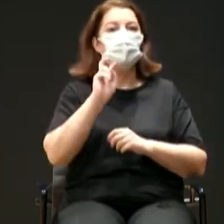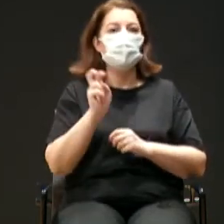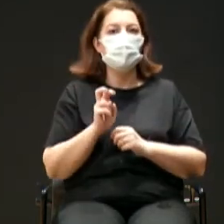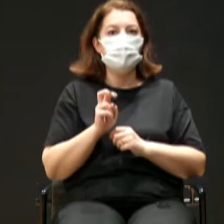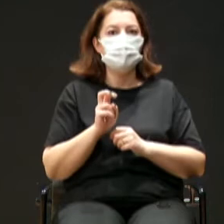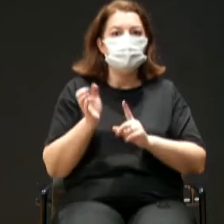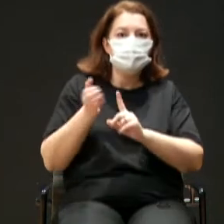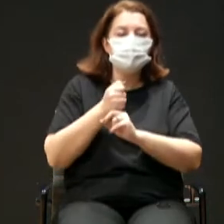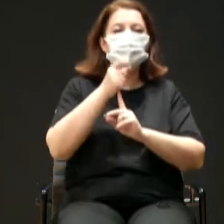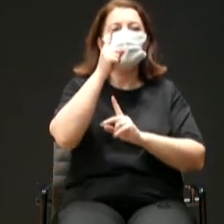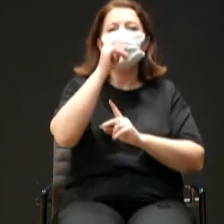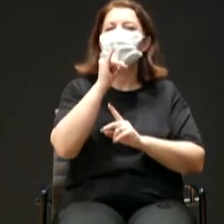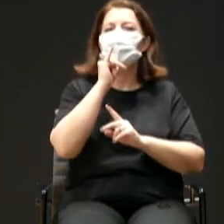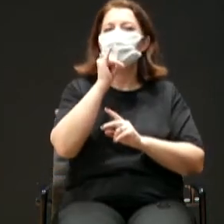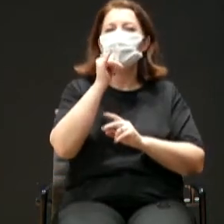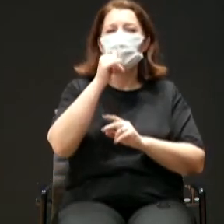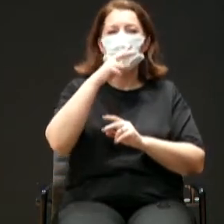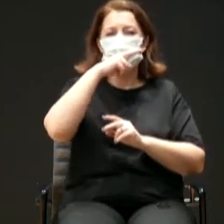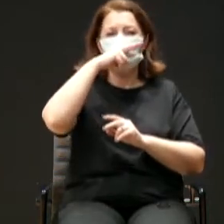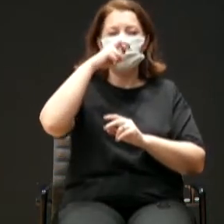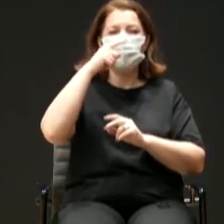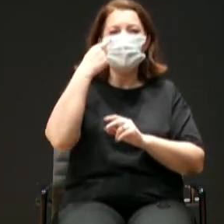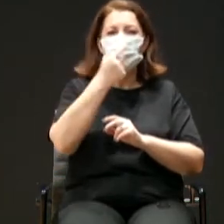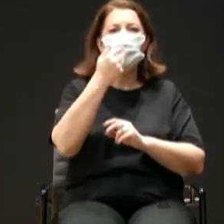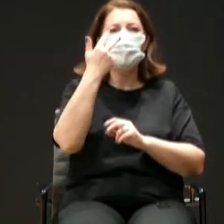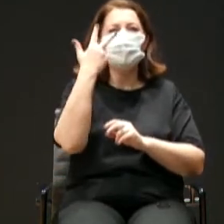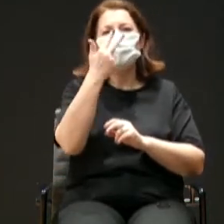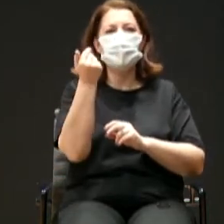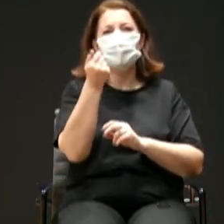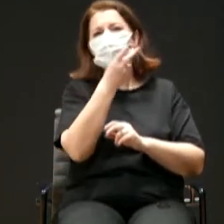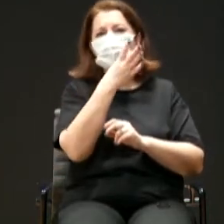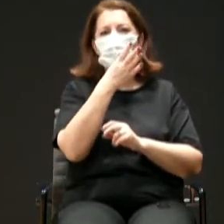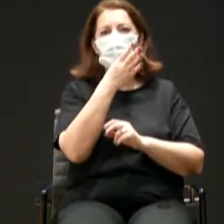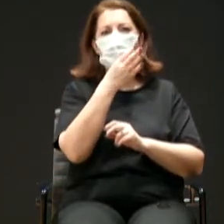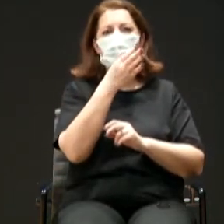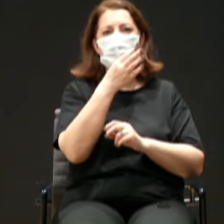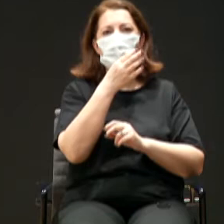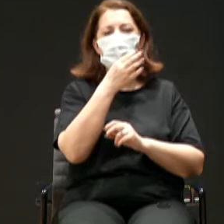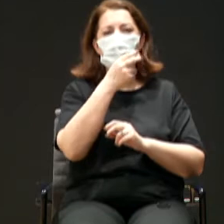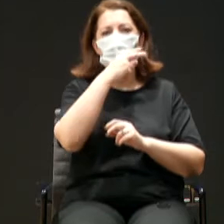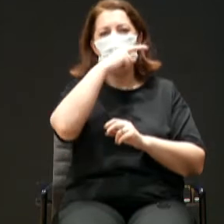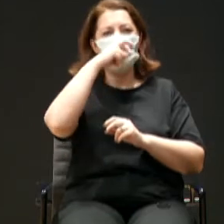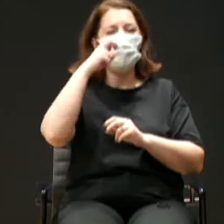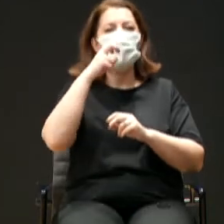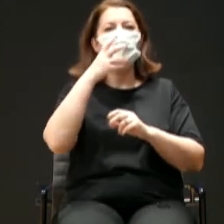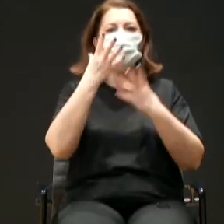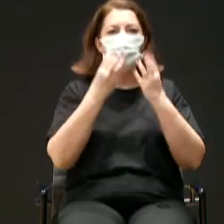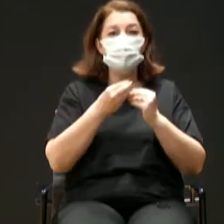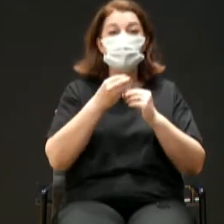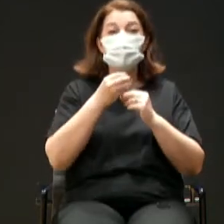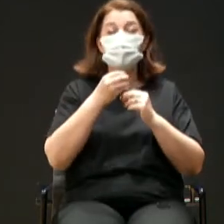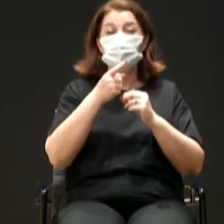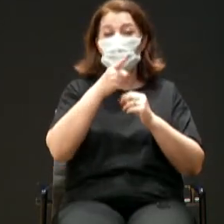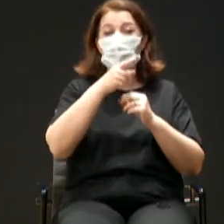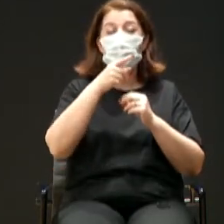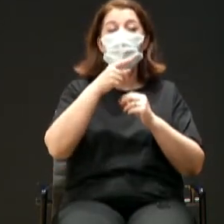1 gram kokainden 3 kullanım olabiliyormuş. Yani bu kokainle eğer ulaşsaydı 3,5